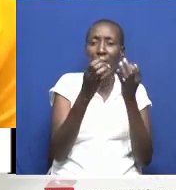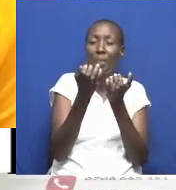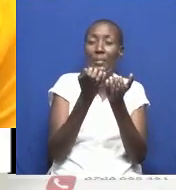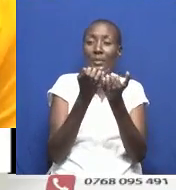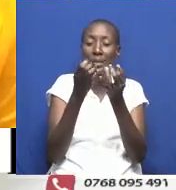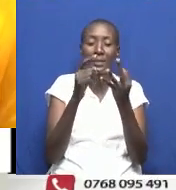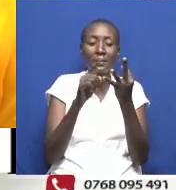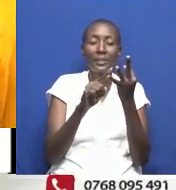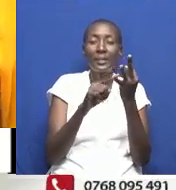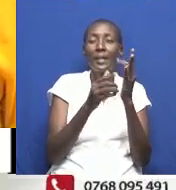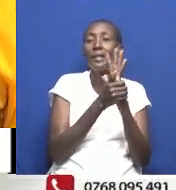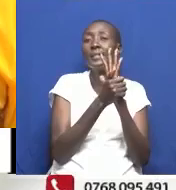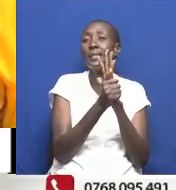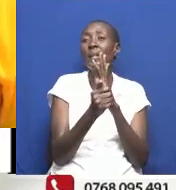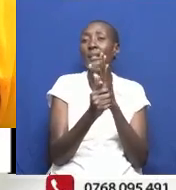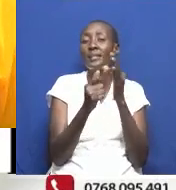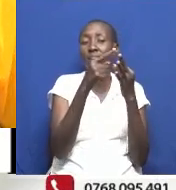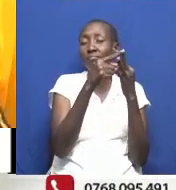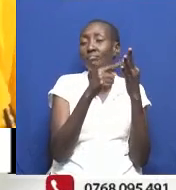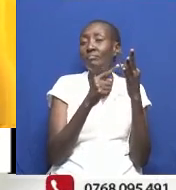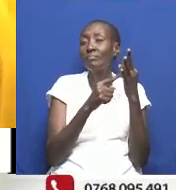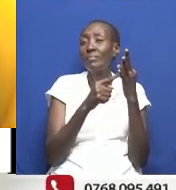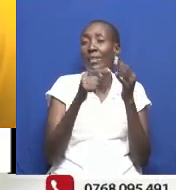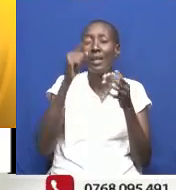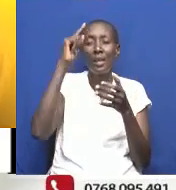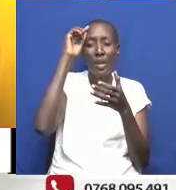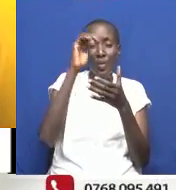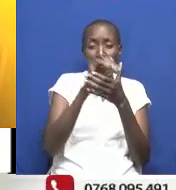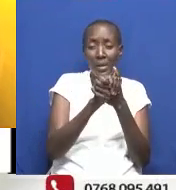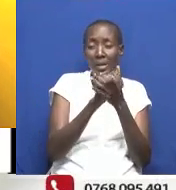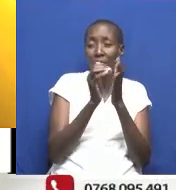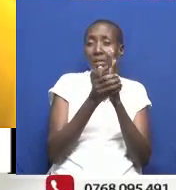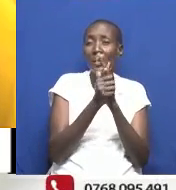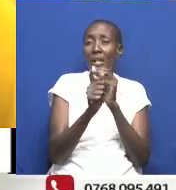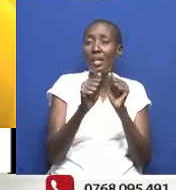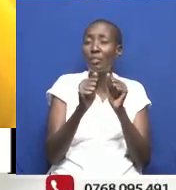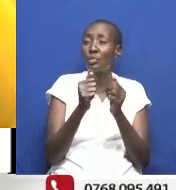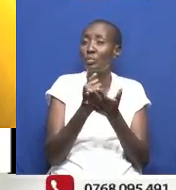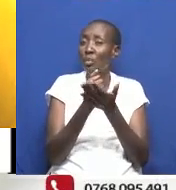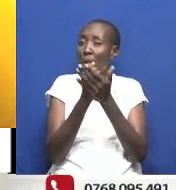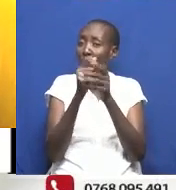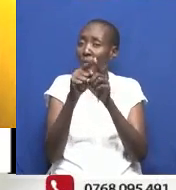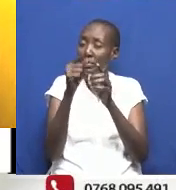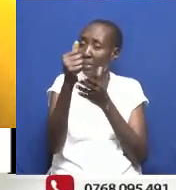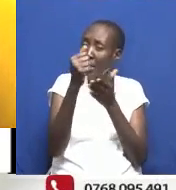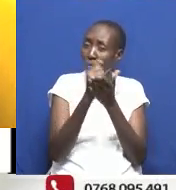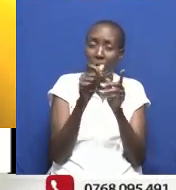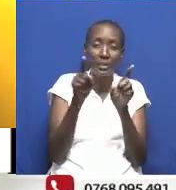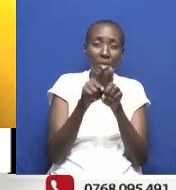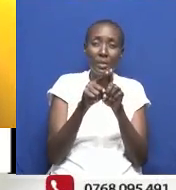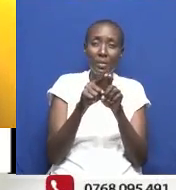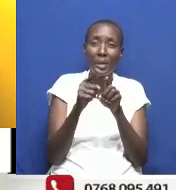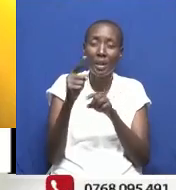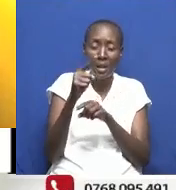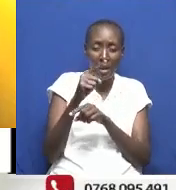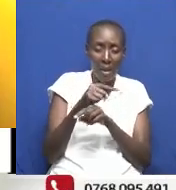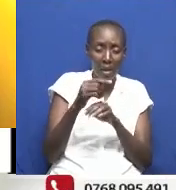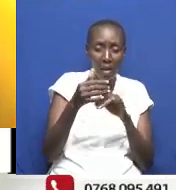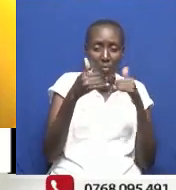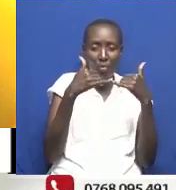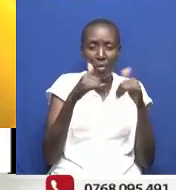na talent. Na tunaamini talent inaweza fanya upate ikue kama kazi. Na tumekuja hapa tuneche vijana